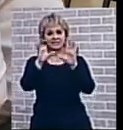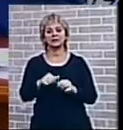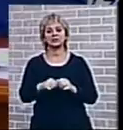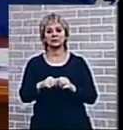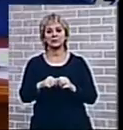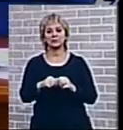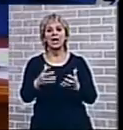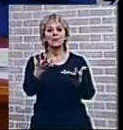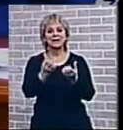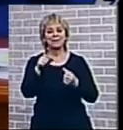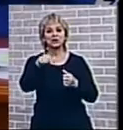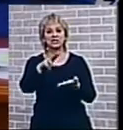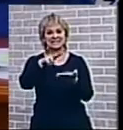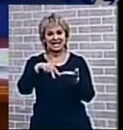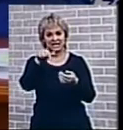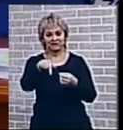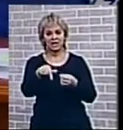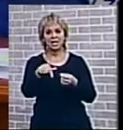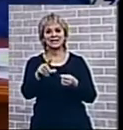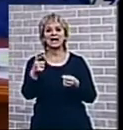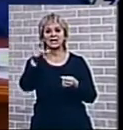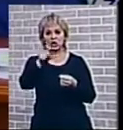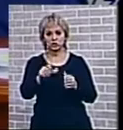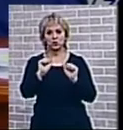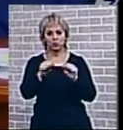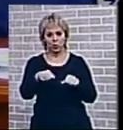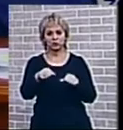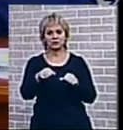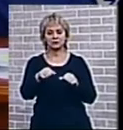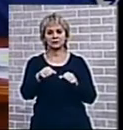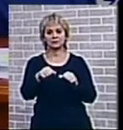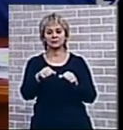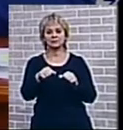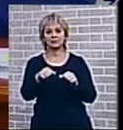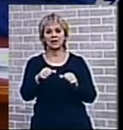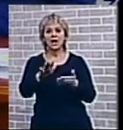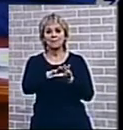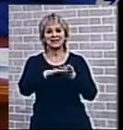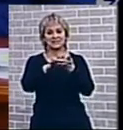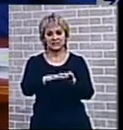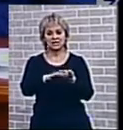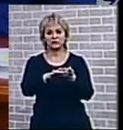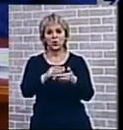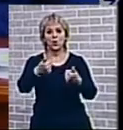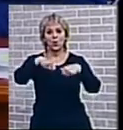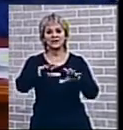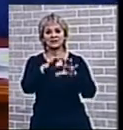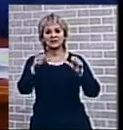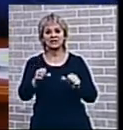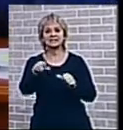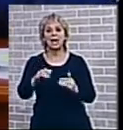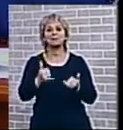законодательству. При получении сертификата гражданин может подать заявку в орган власти